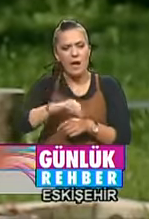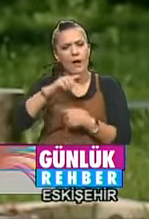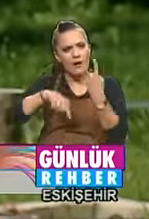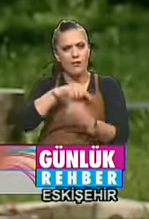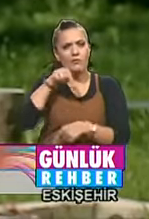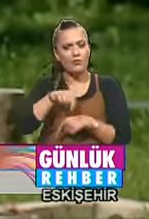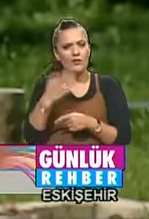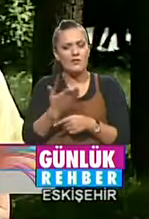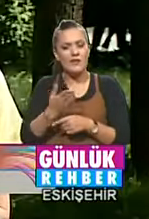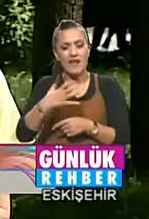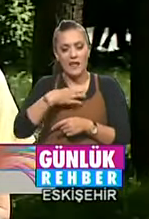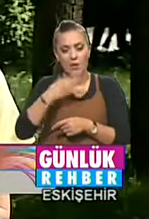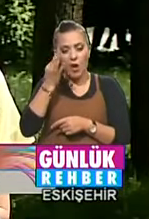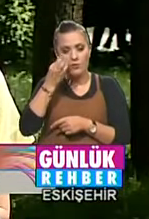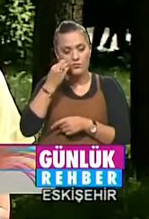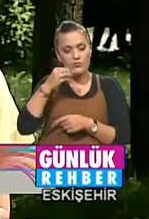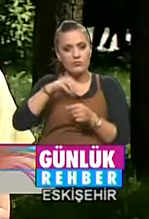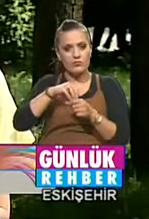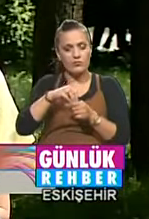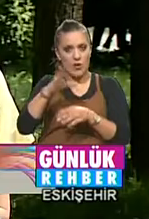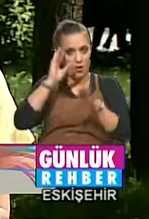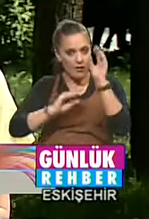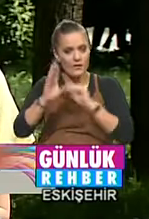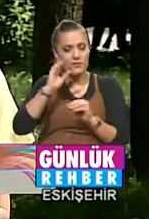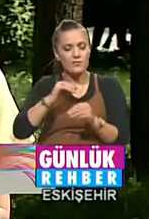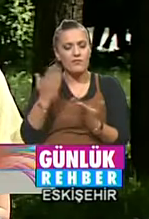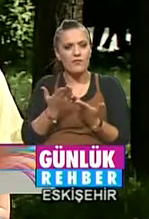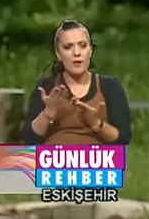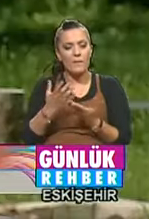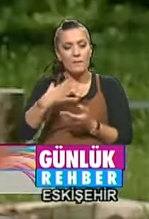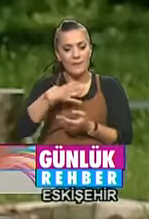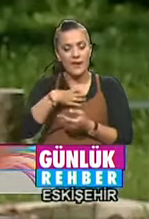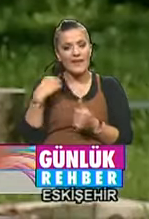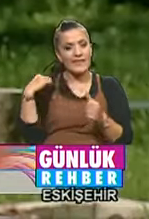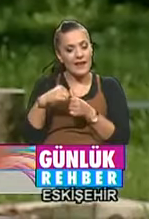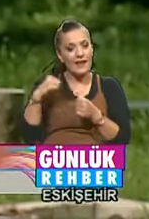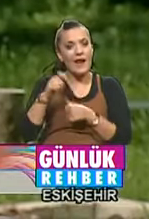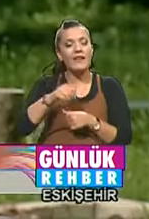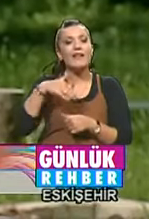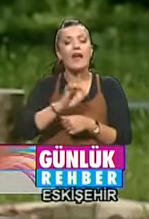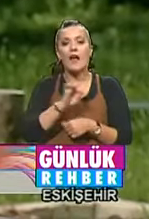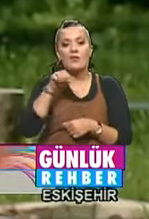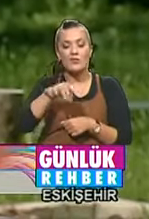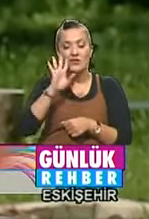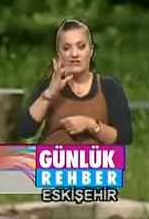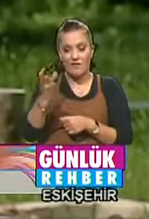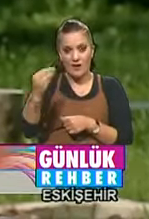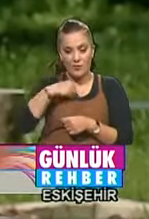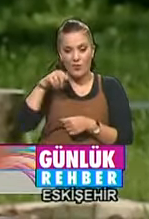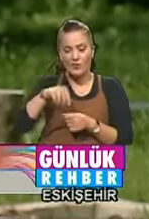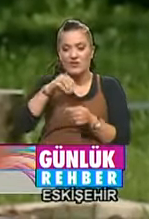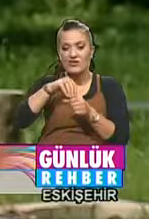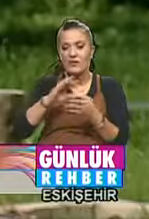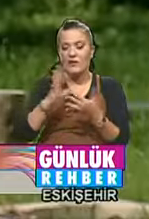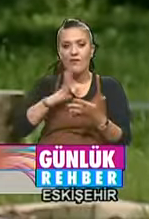bunlar değil mi zaten? Kendi özümüzle beslensin, evet. Ve üstelik kendimizi tekrar ederek değil, hayır, bu cevheri alıp, bu mayayı